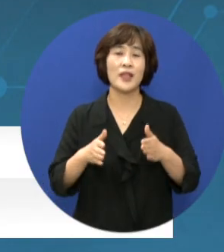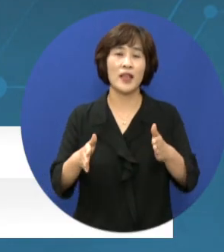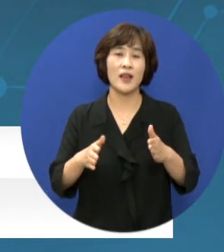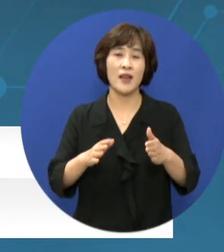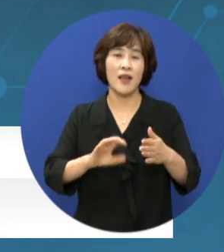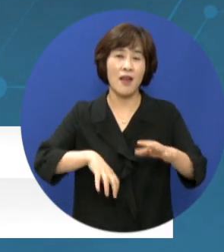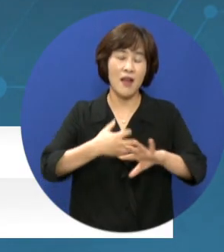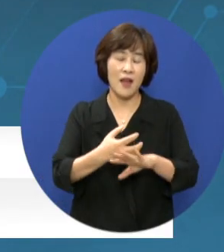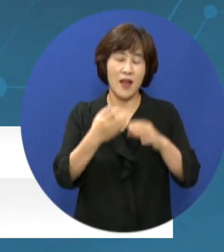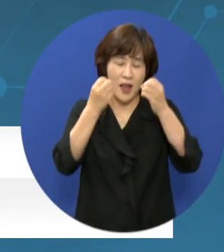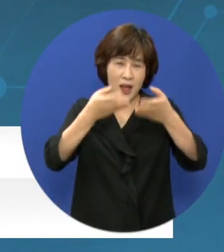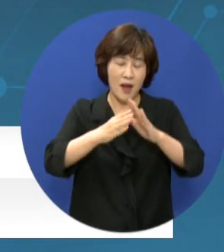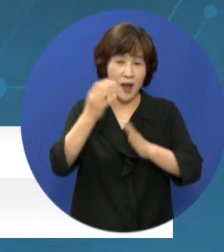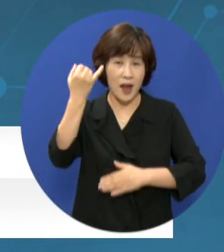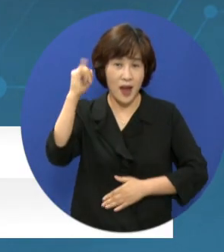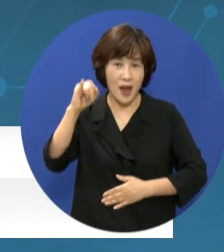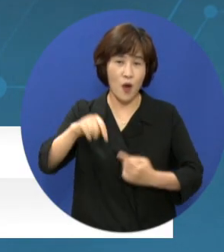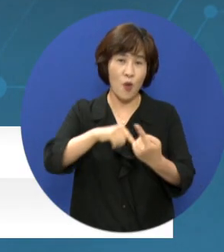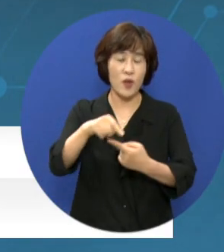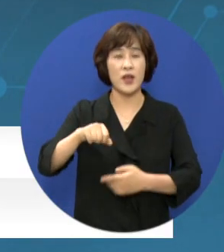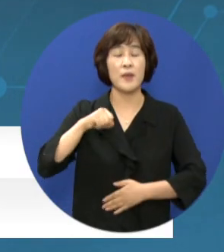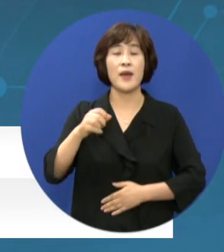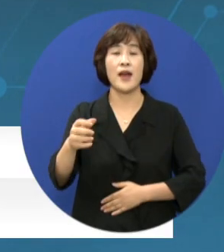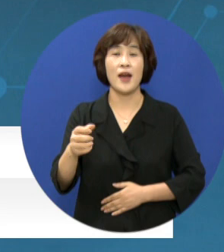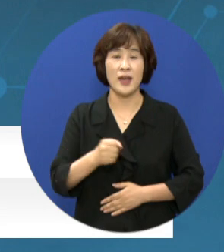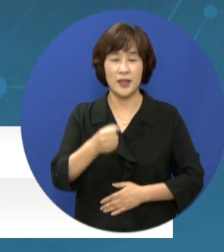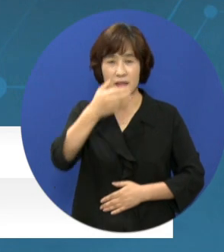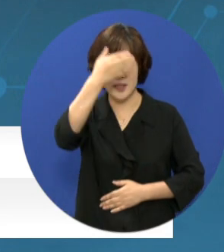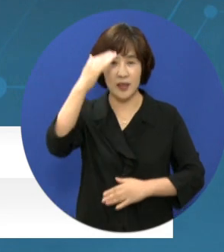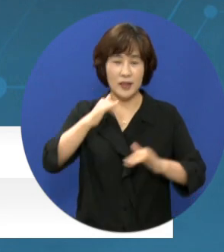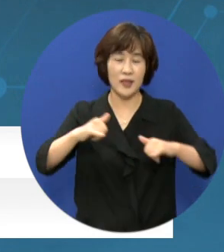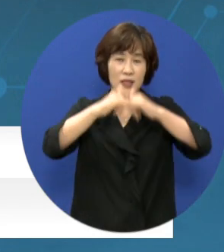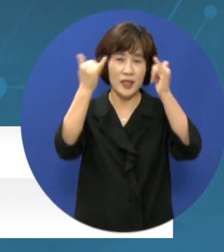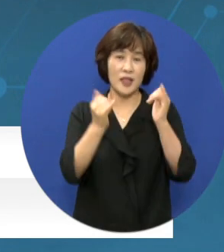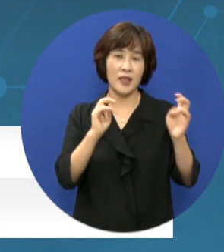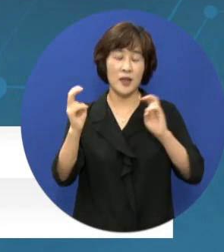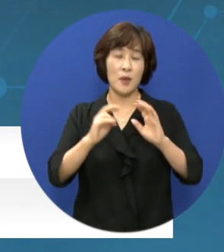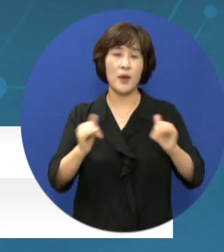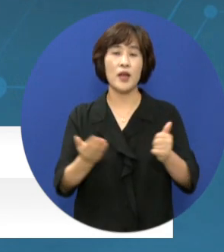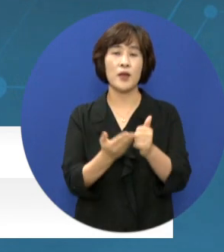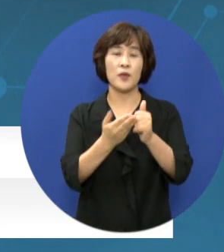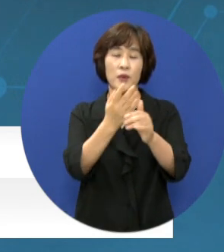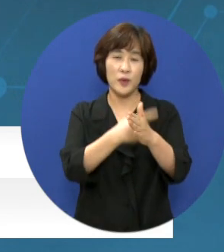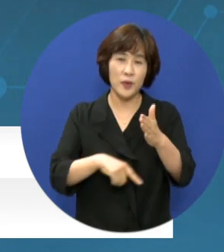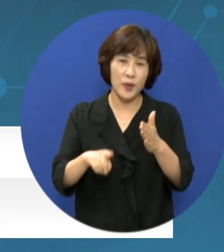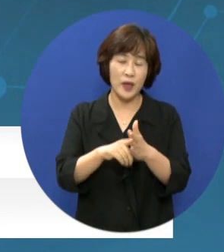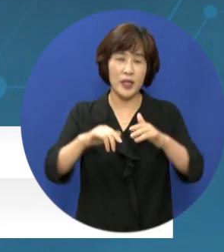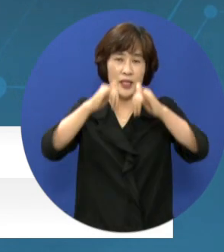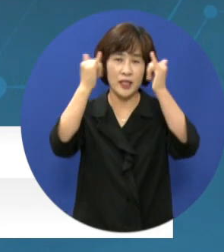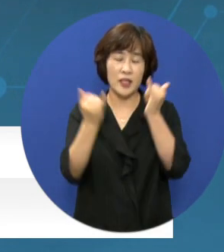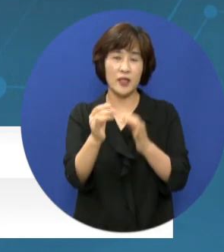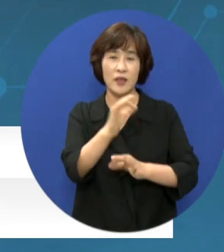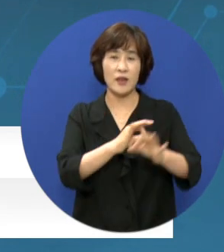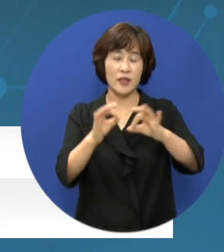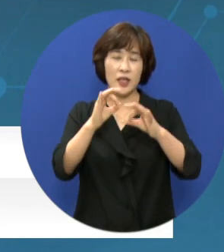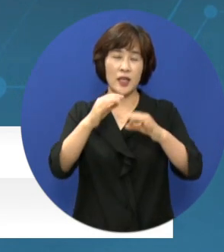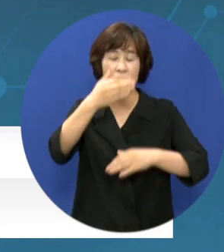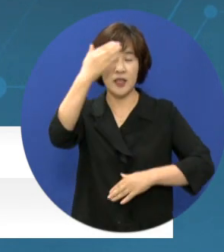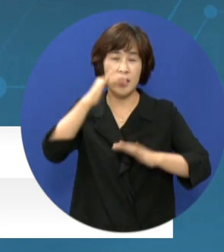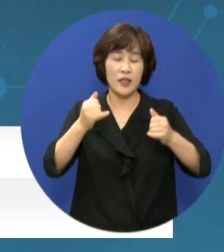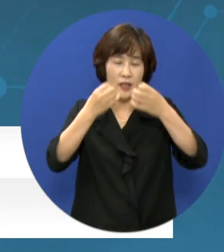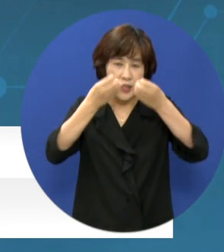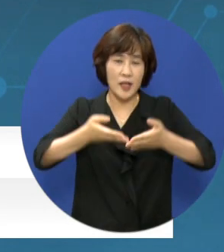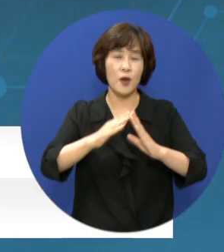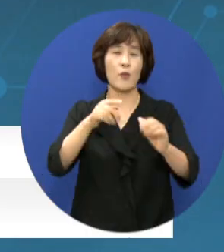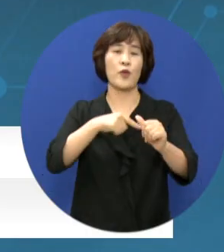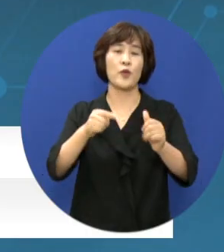전남도는 혁신적인 차 겁 i do 와 경영능력을 갖춘 청년 사회적 기업가를 키우기 위해 사회적 경제 청년 창업 아카데미